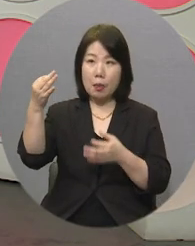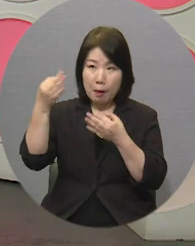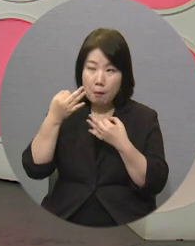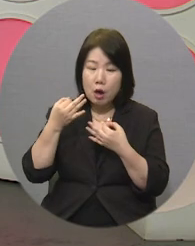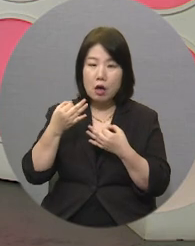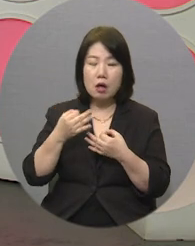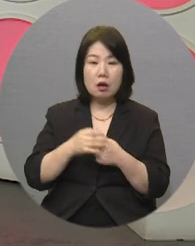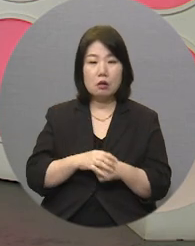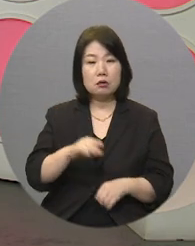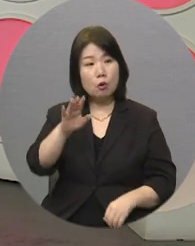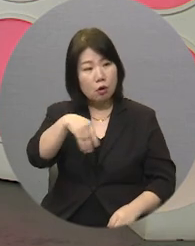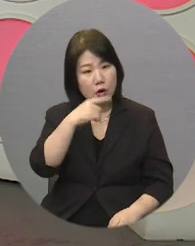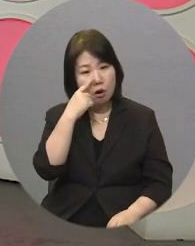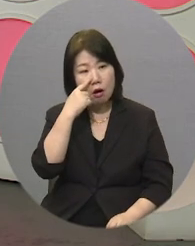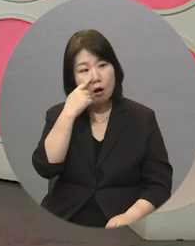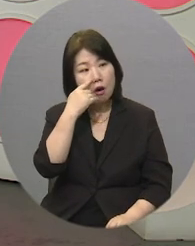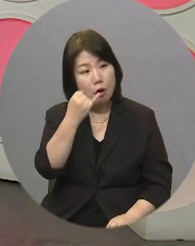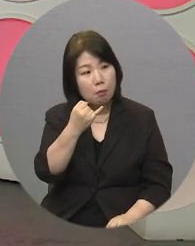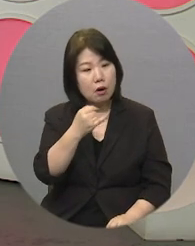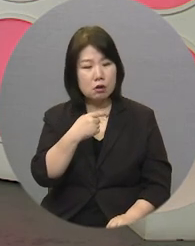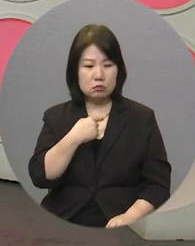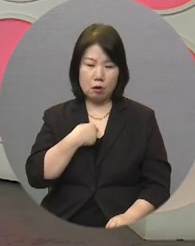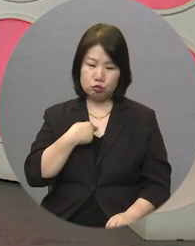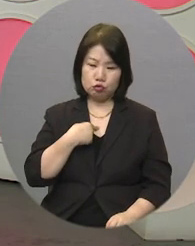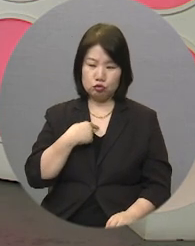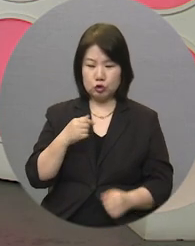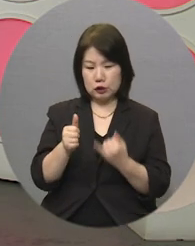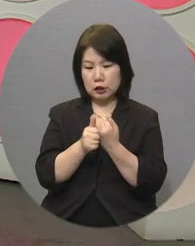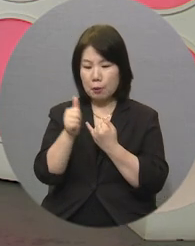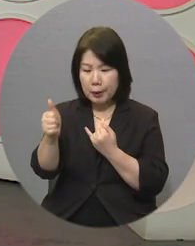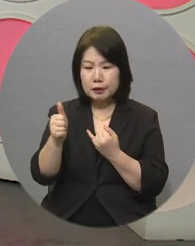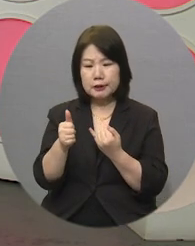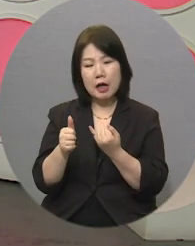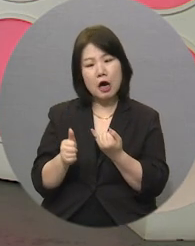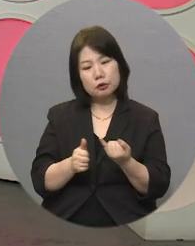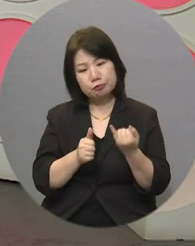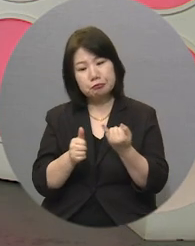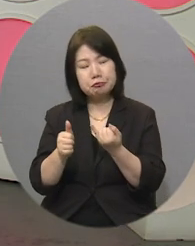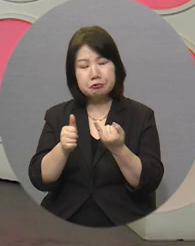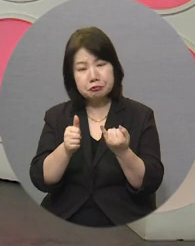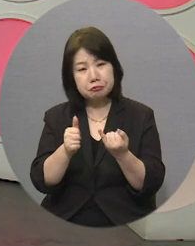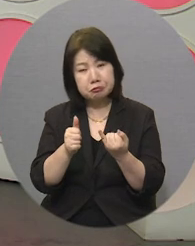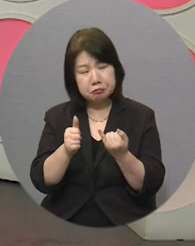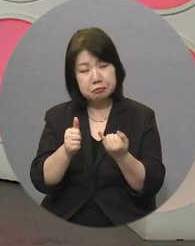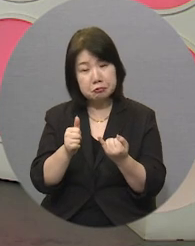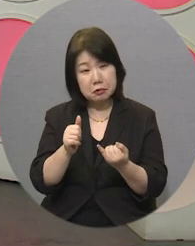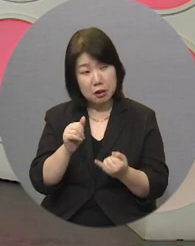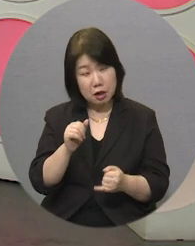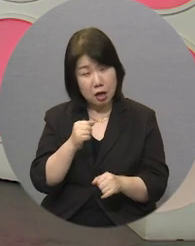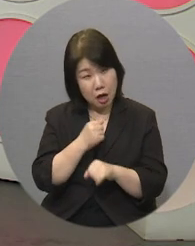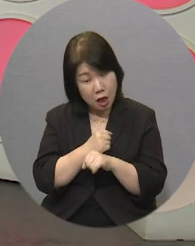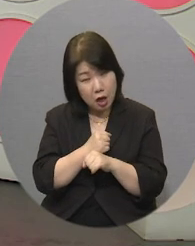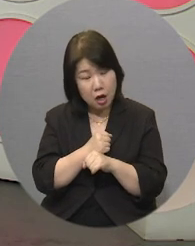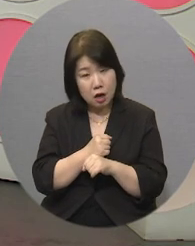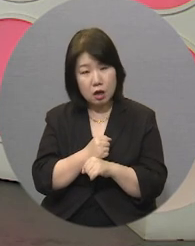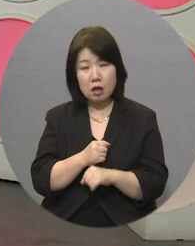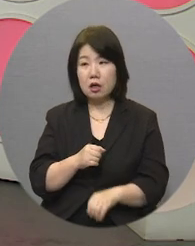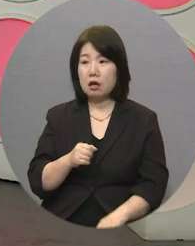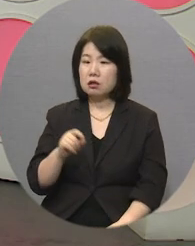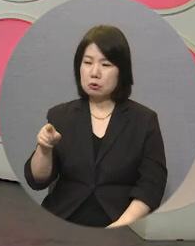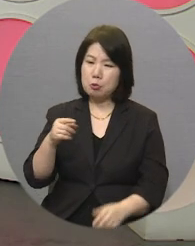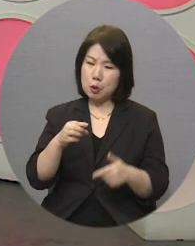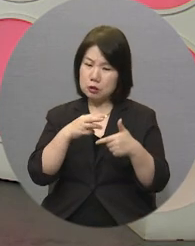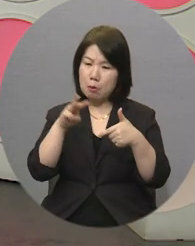엄마, 나도 동시 입장할까? 요즘 그렇게 많이 한대. 외삼촌하고 들어가는